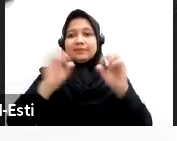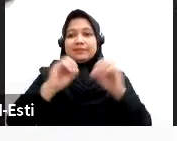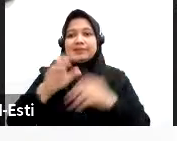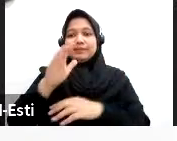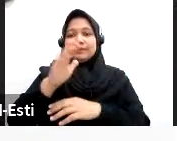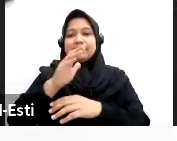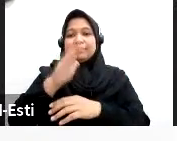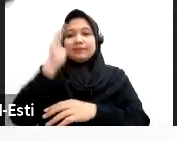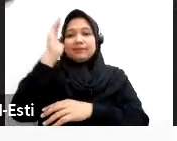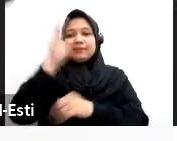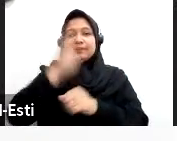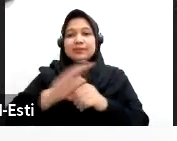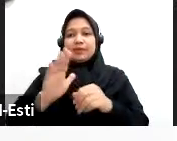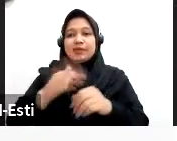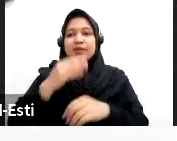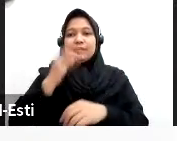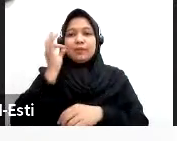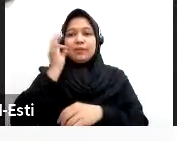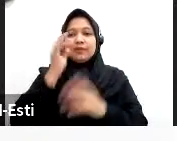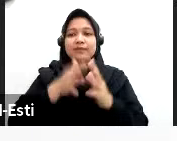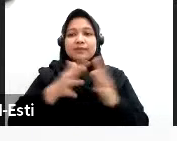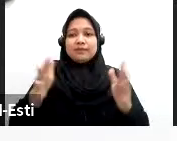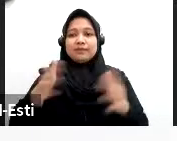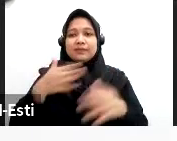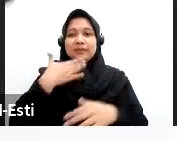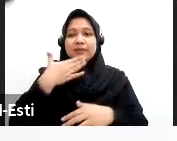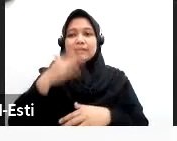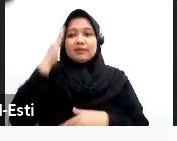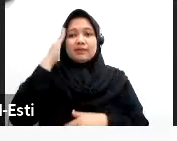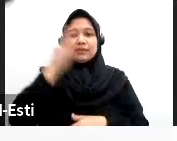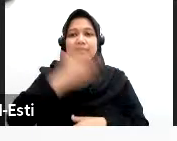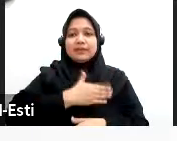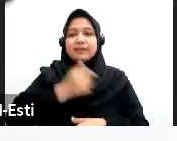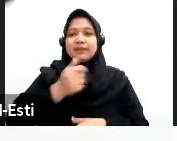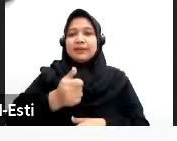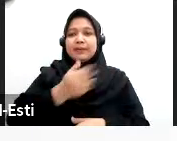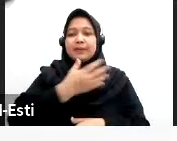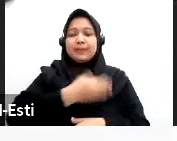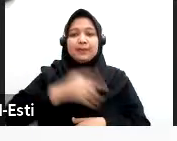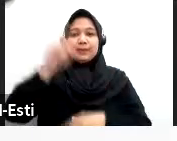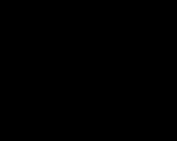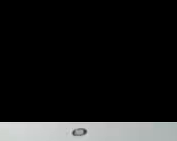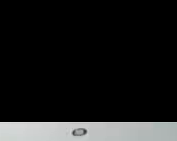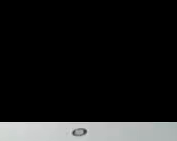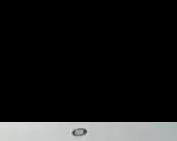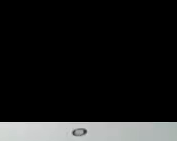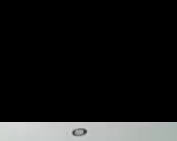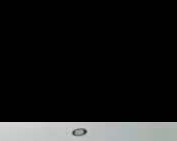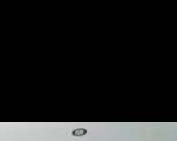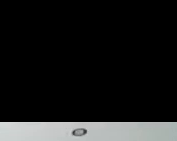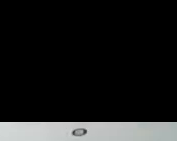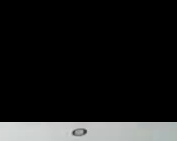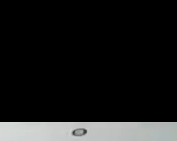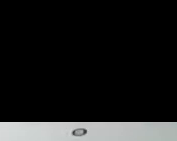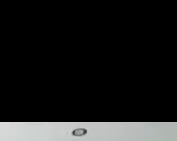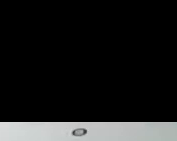demikian dari kami akhirul kata billahitaufiq walhidayah wassalamualaikum warahmatullahi wabarakatuh Waalaikumsalam